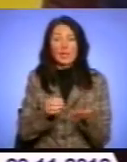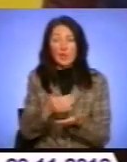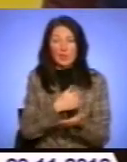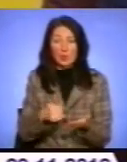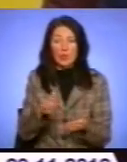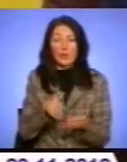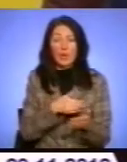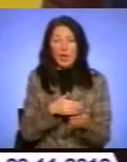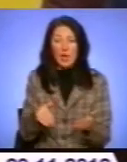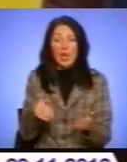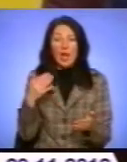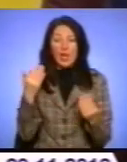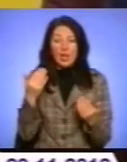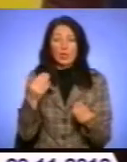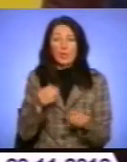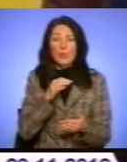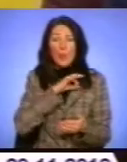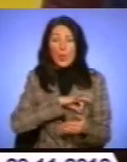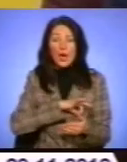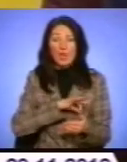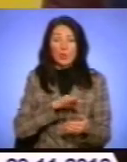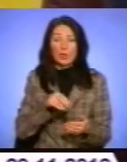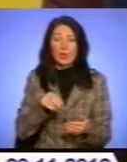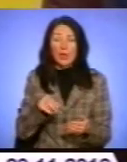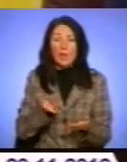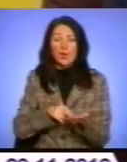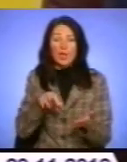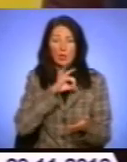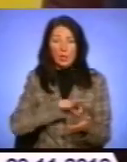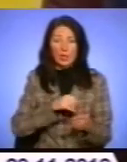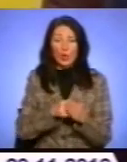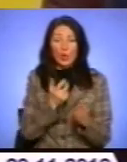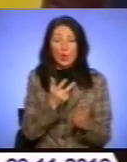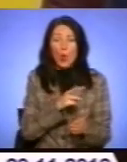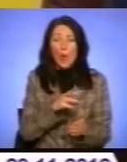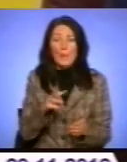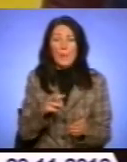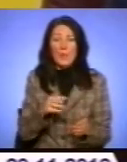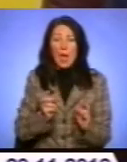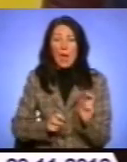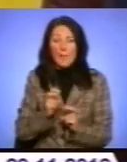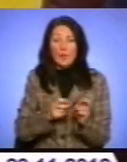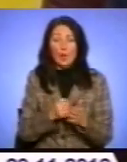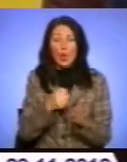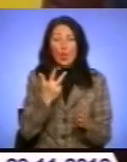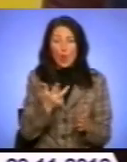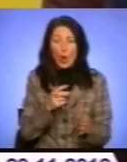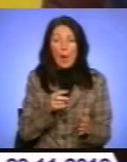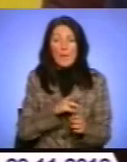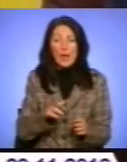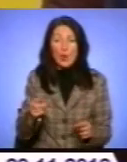податку на прибуток новоствореним підприємством з доходом до 3 мільйонів гривень і персоналом до 20 чоловік. Тобто